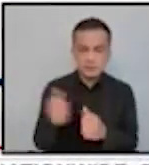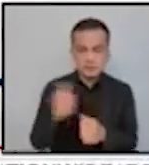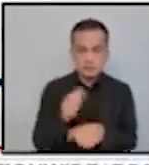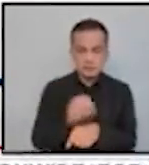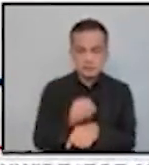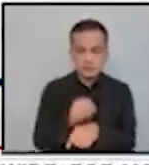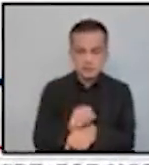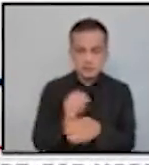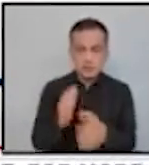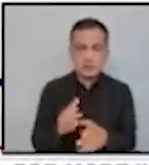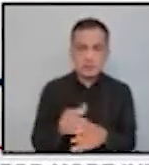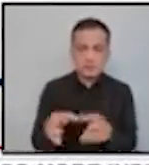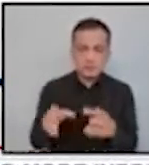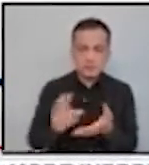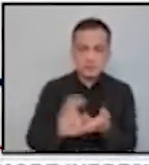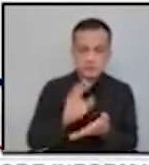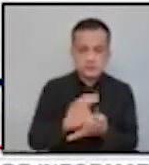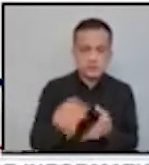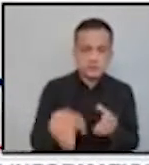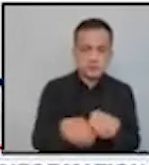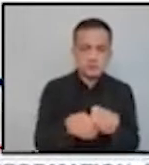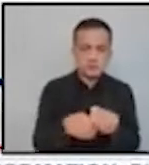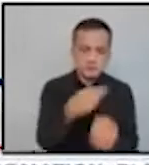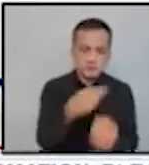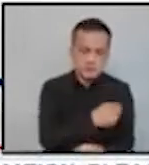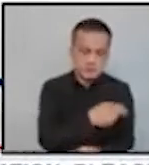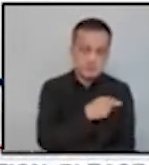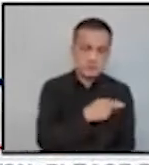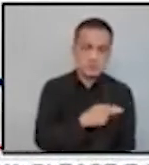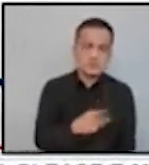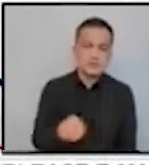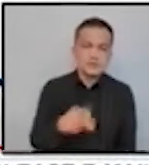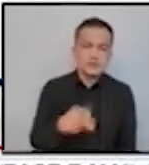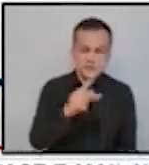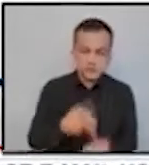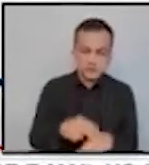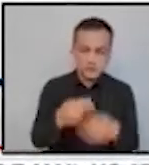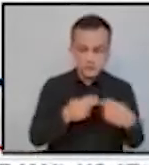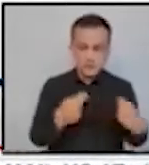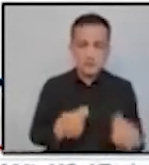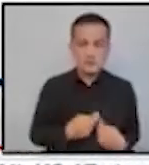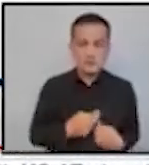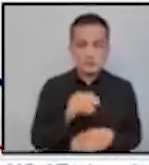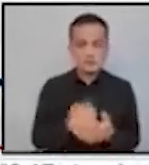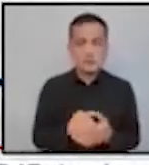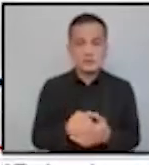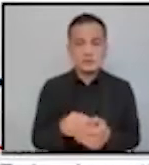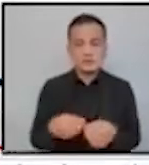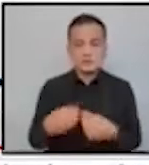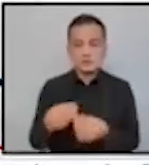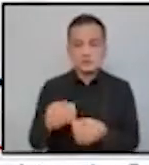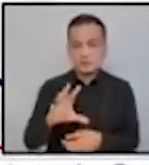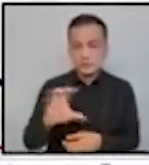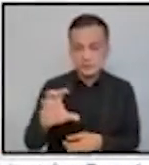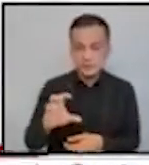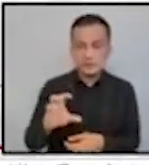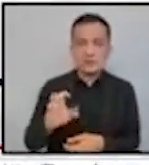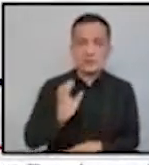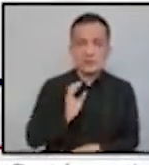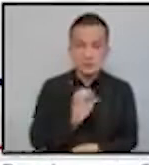na pondo para sa ilang ospital gaya ng Philippine Heart Center. Naglaan din ng 500 milyong piso ang Kamara para